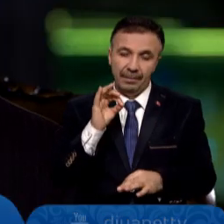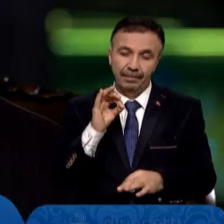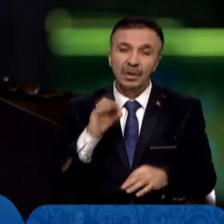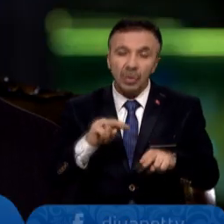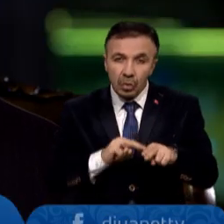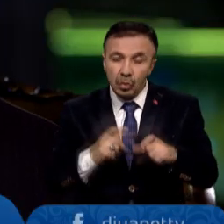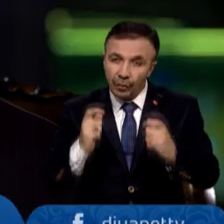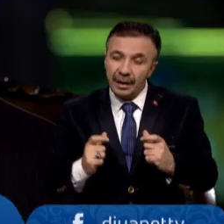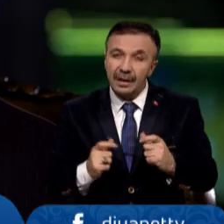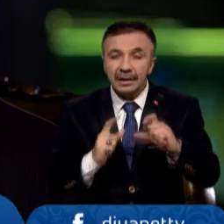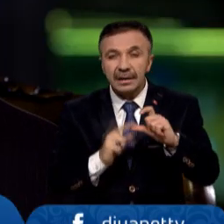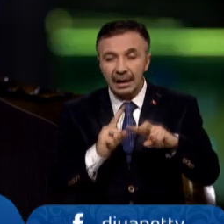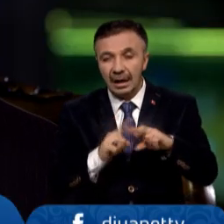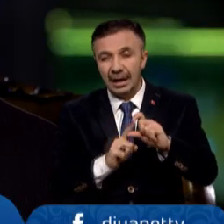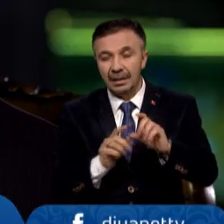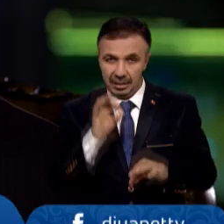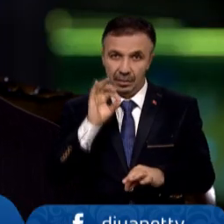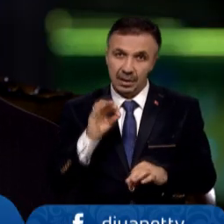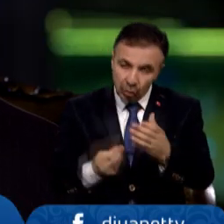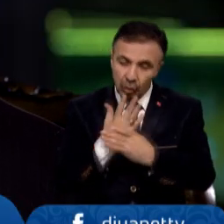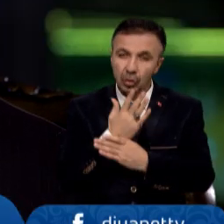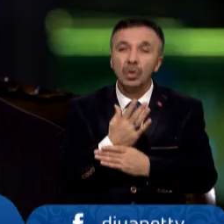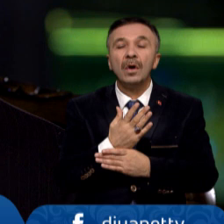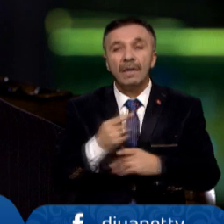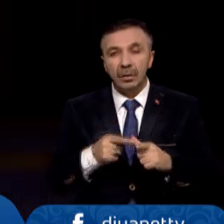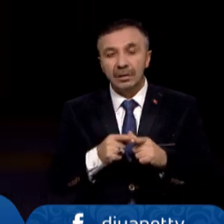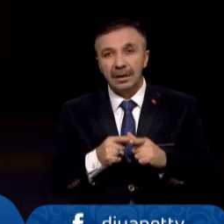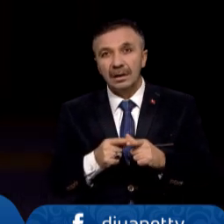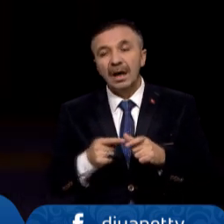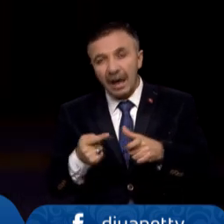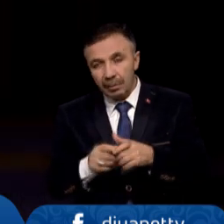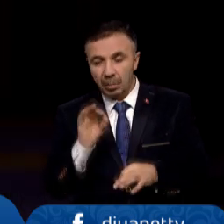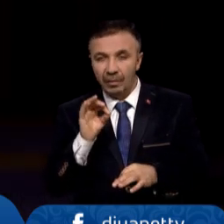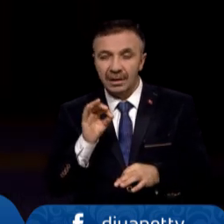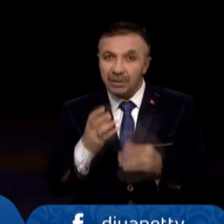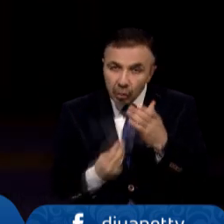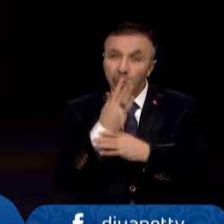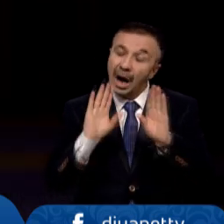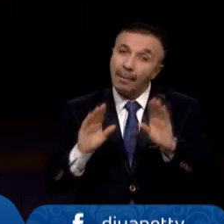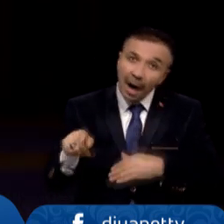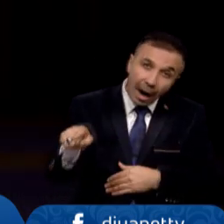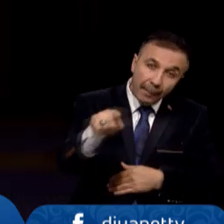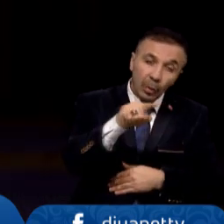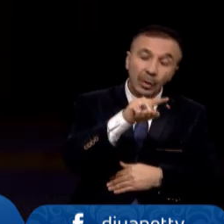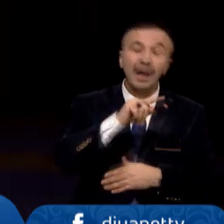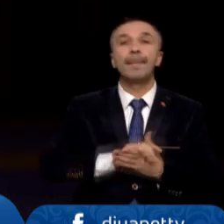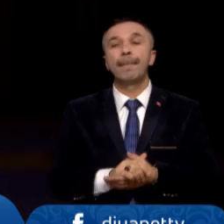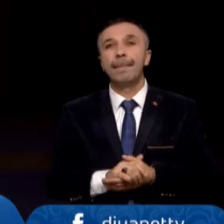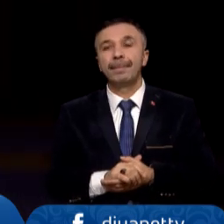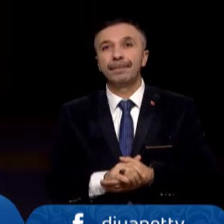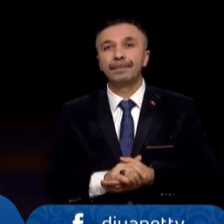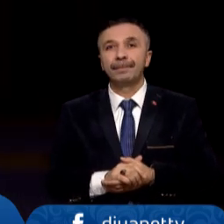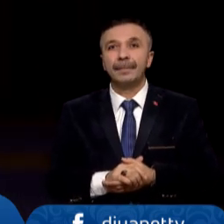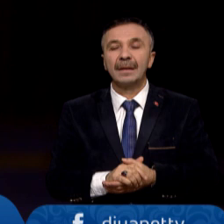küfeyi saat bin ebi vakkas vuslata amilaz kurdu ama bunlara bakın